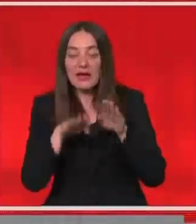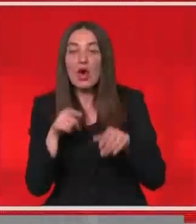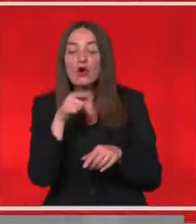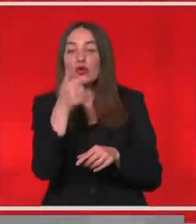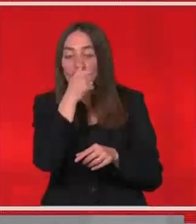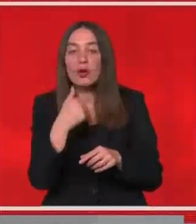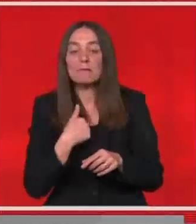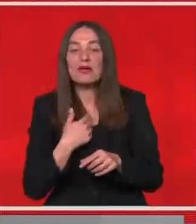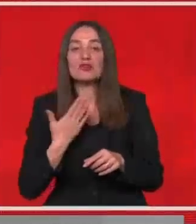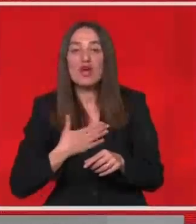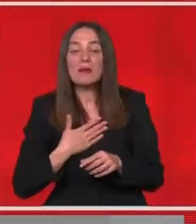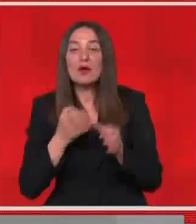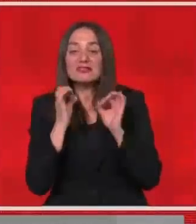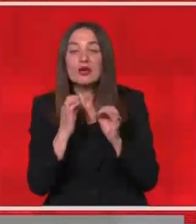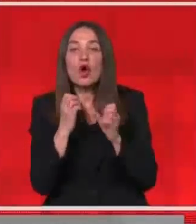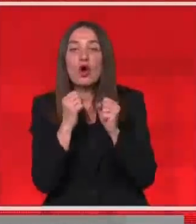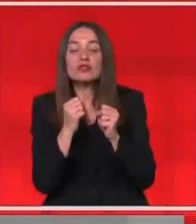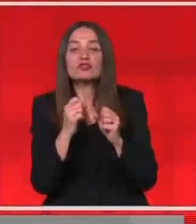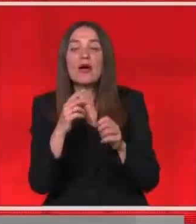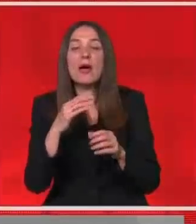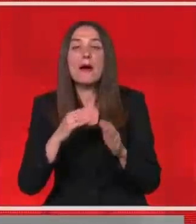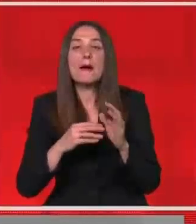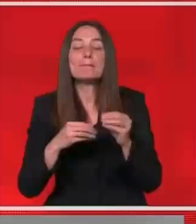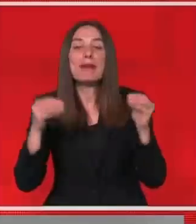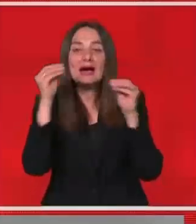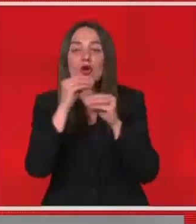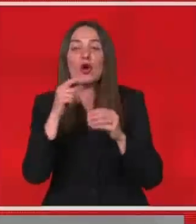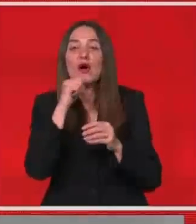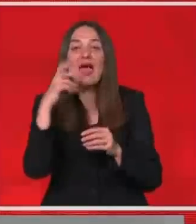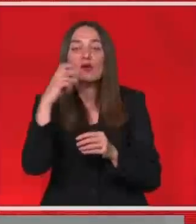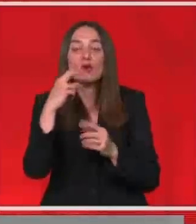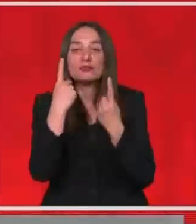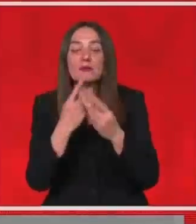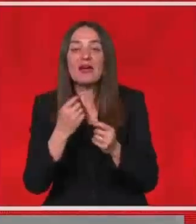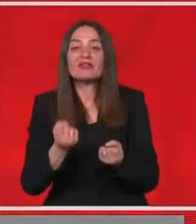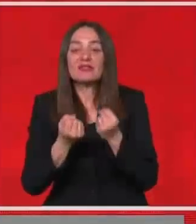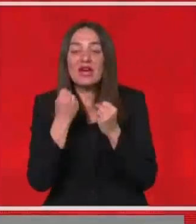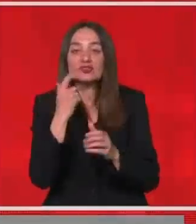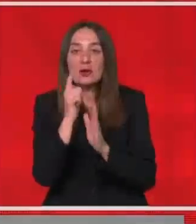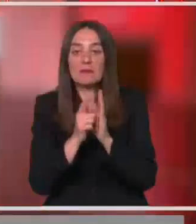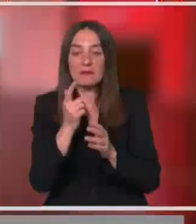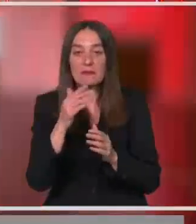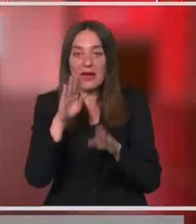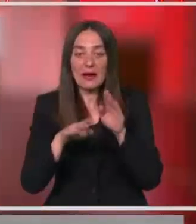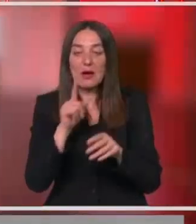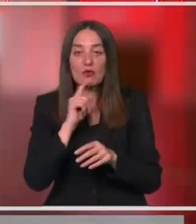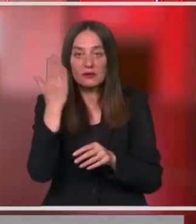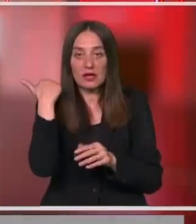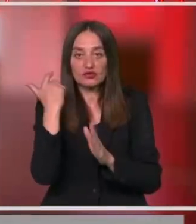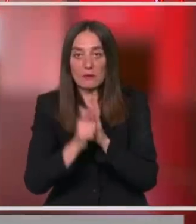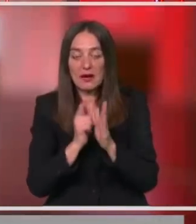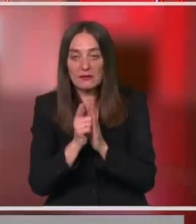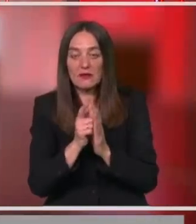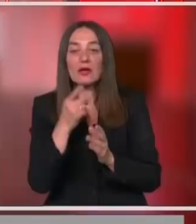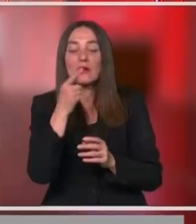mi želimo sigurno je da održimo makroekonomsku stabilnost teško stečenim merama iz prethodnog perioda i to je sigurno mantra koja je veoma važna za